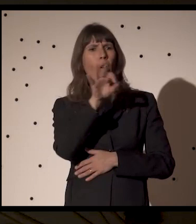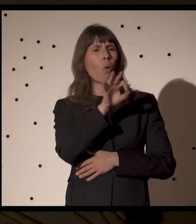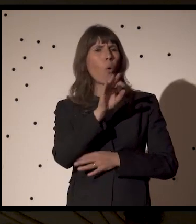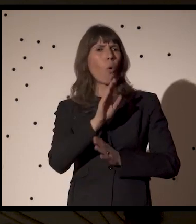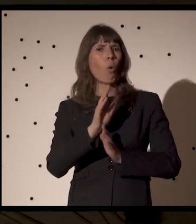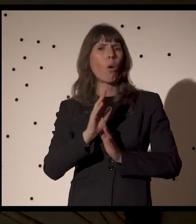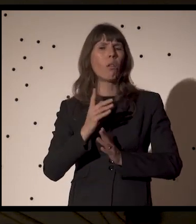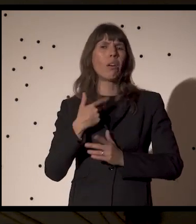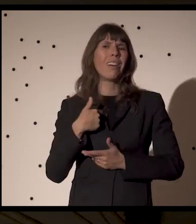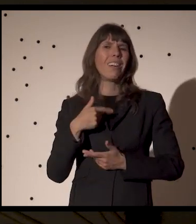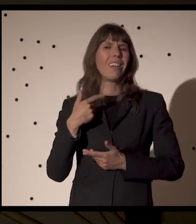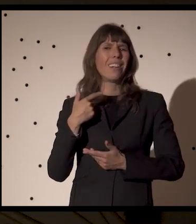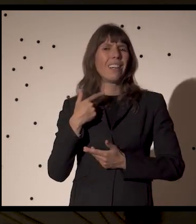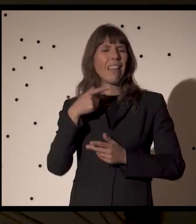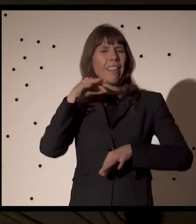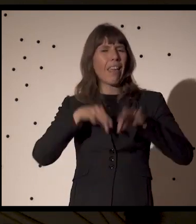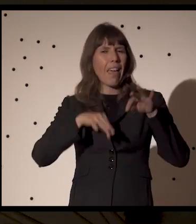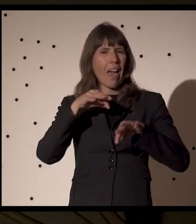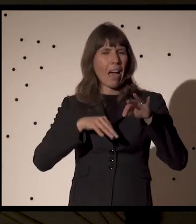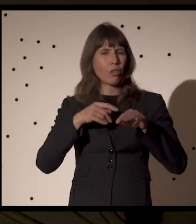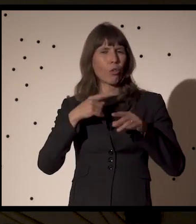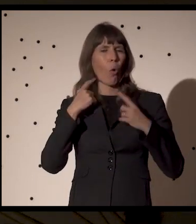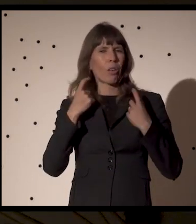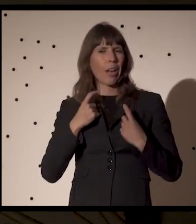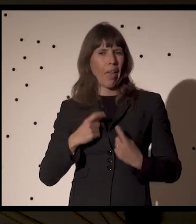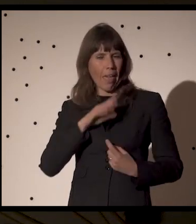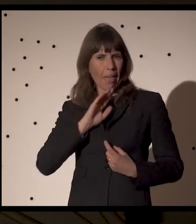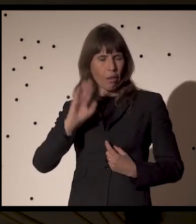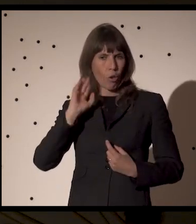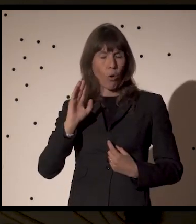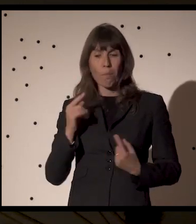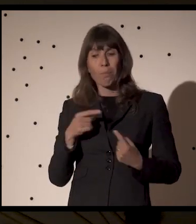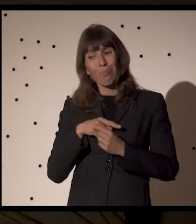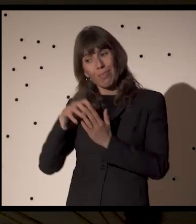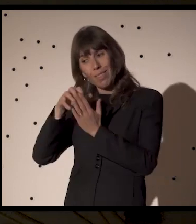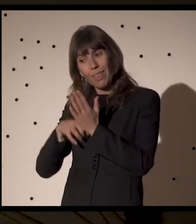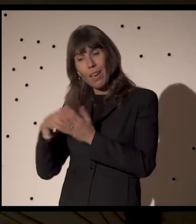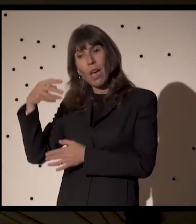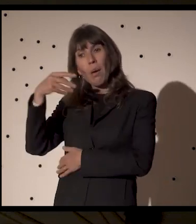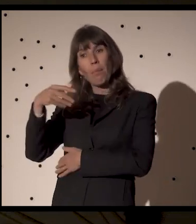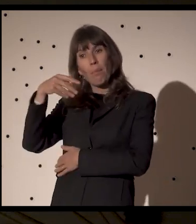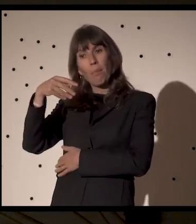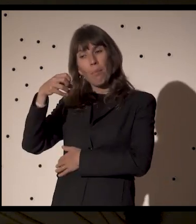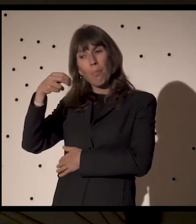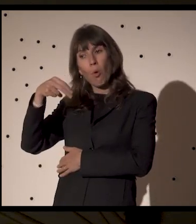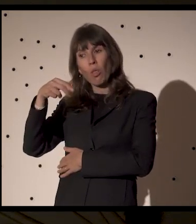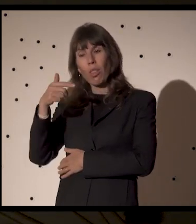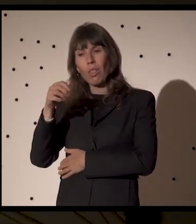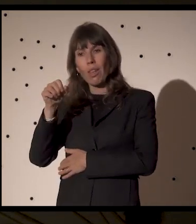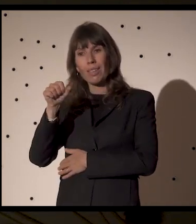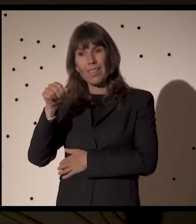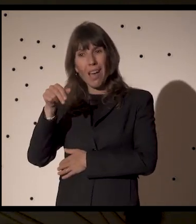greca Antica in questo caso invece Montesano opera con altri materiali o opera con le più importanti